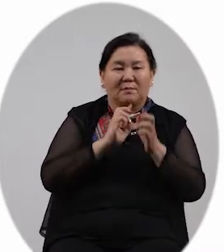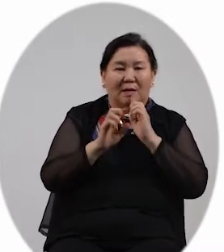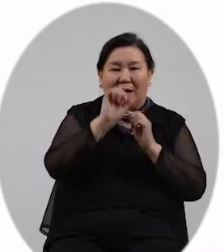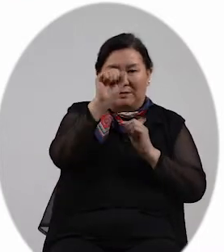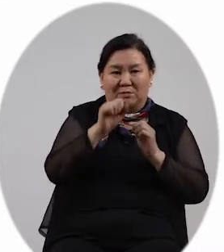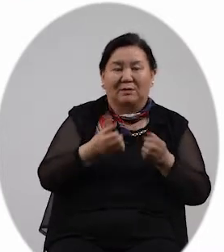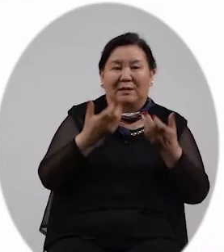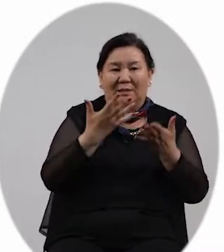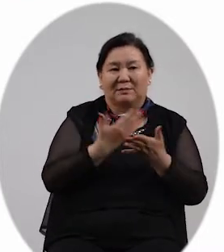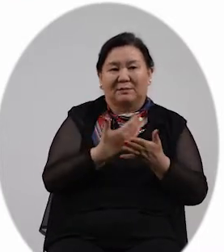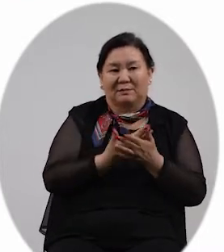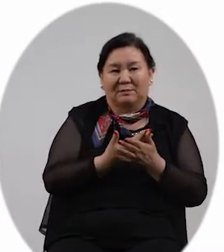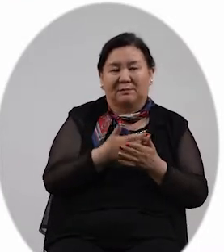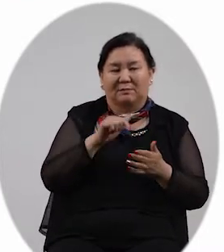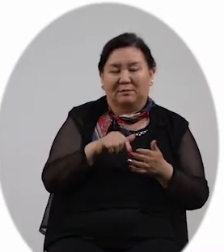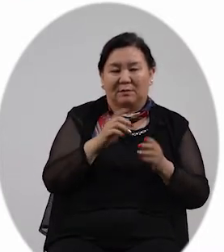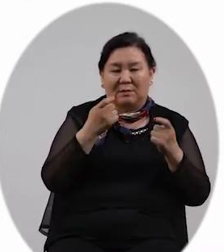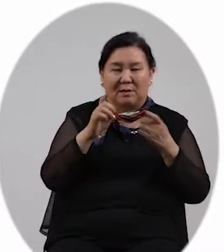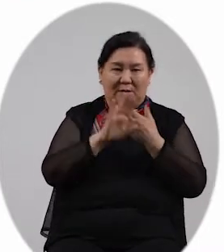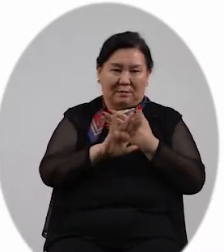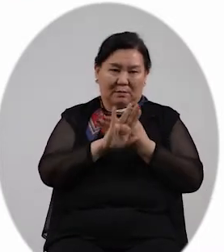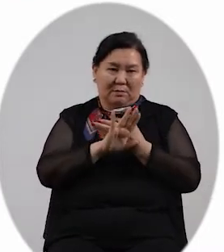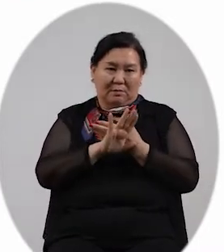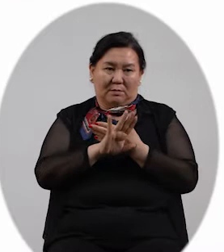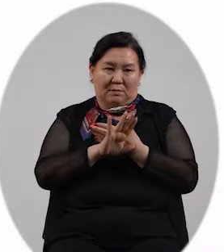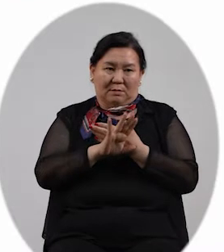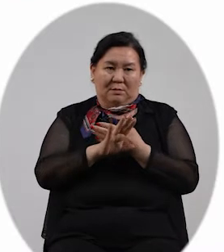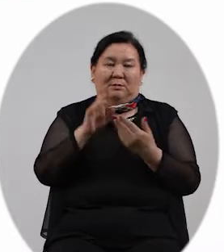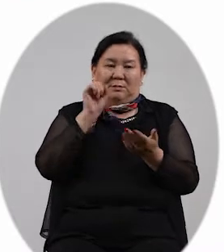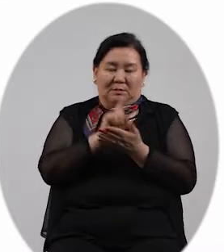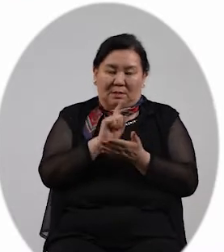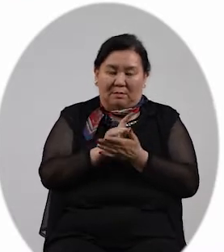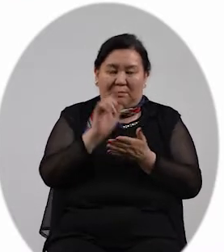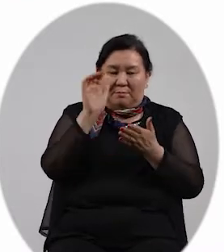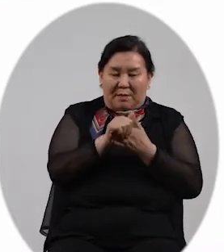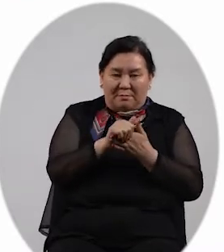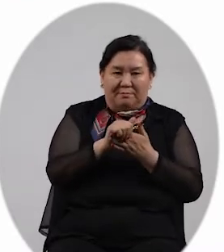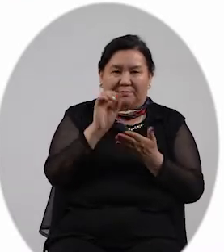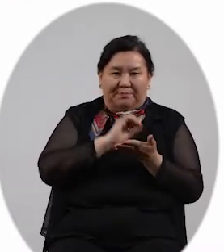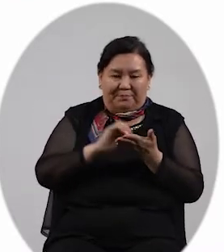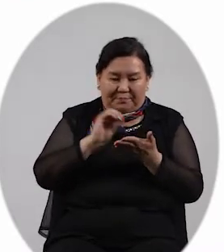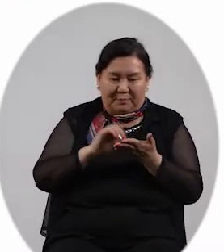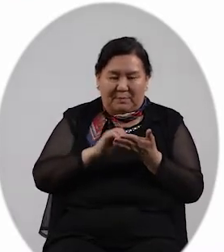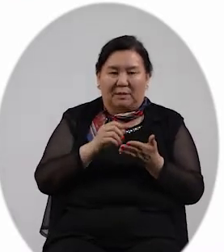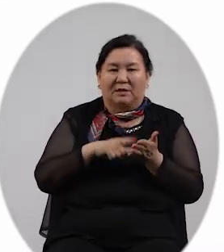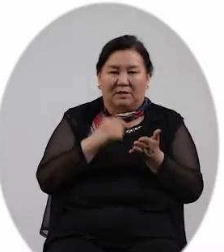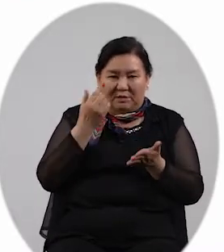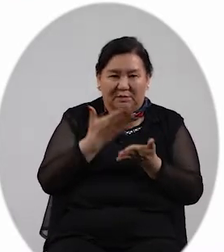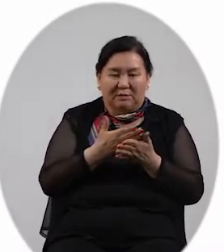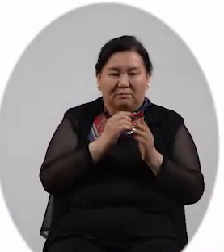ирнэ. Тэгэхээр энэ асуудлаас сэргийлэхийн тулд бид нар зайлшгүй энэ экспортын баримтчуудыг